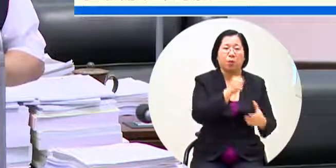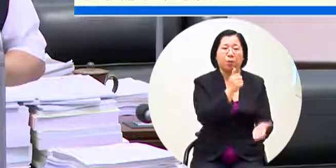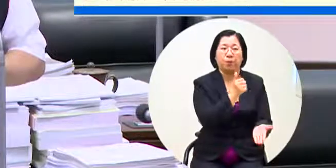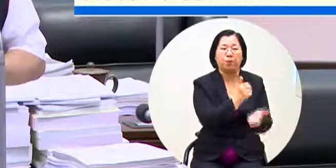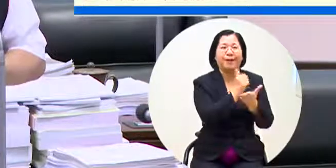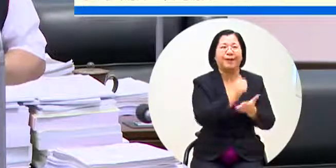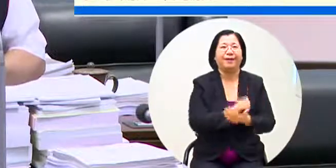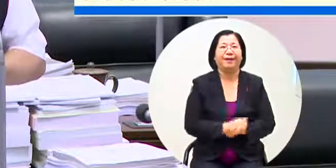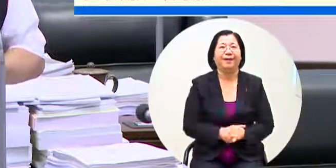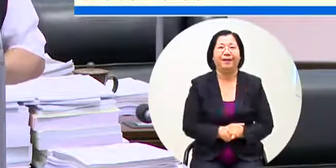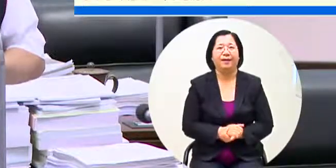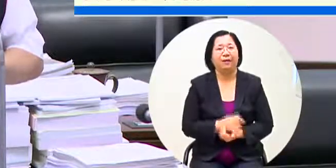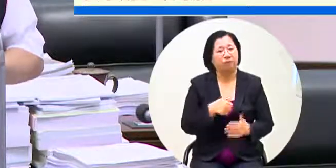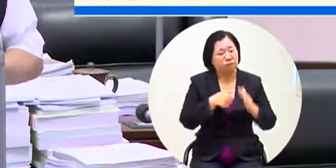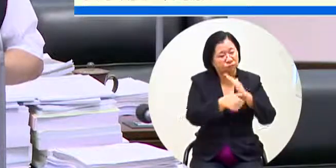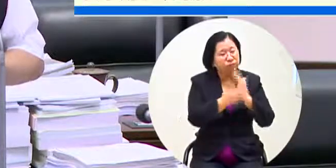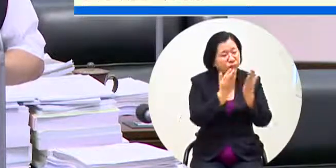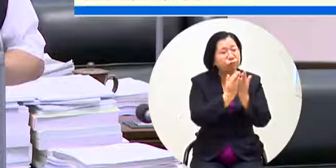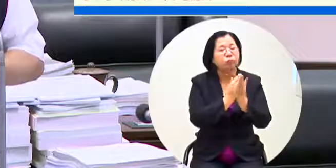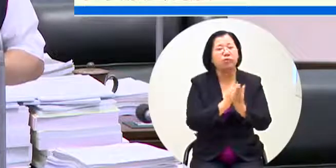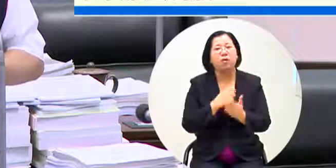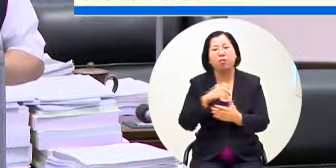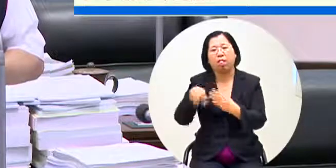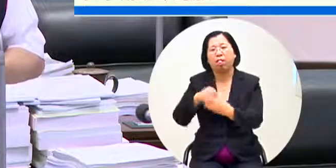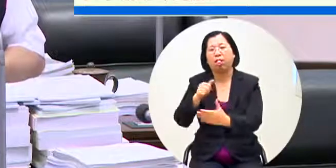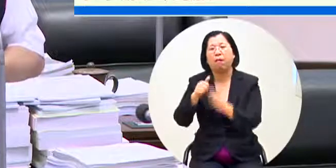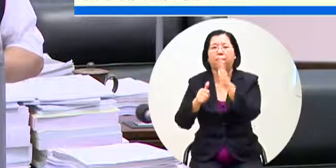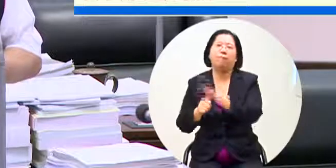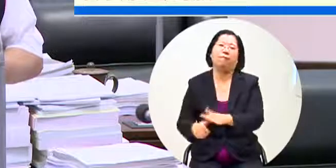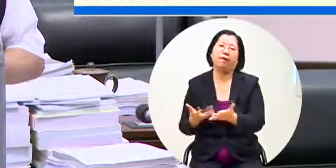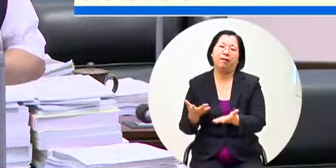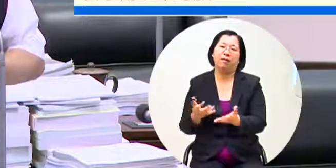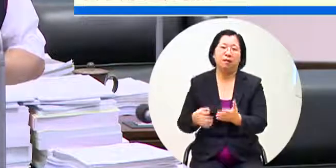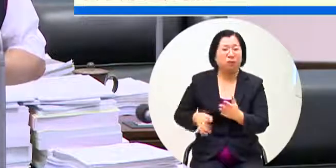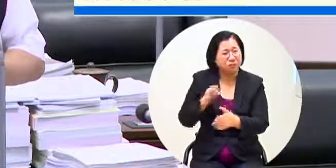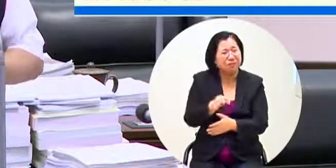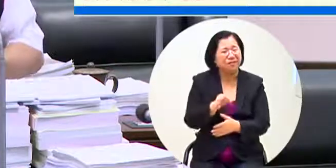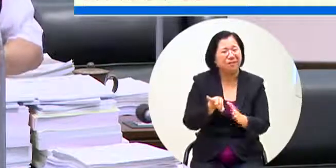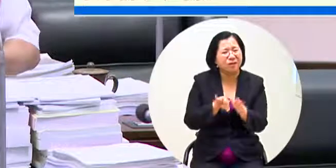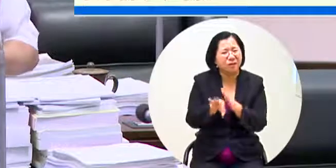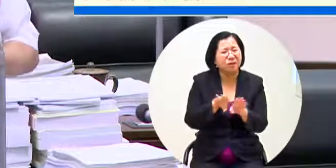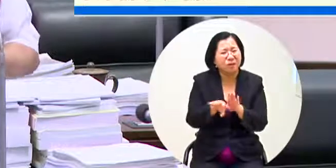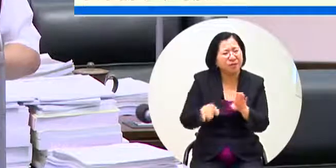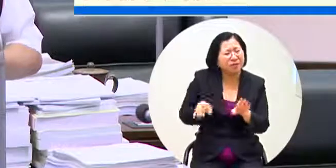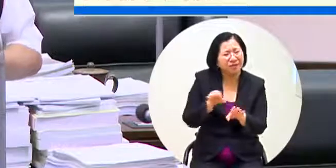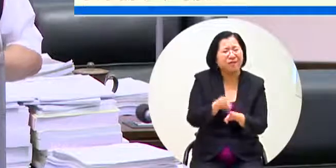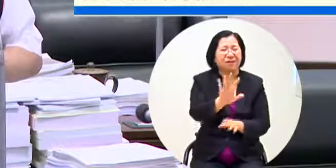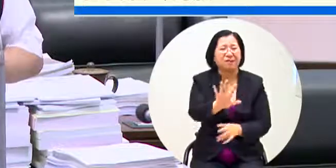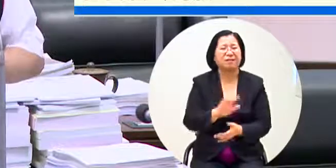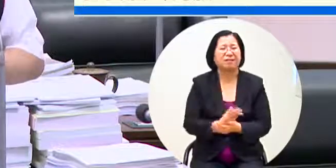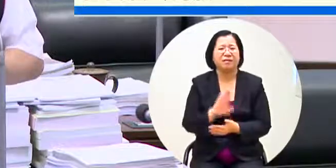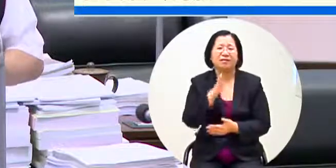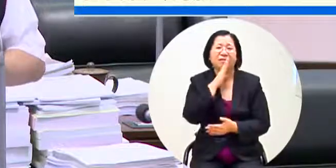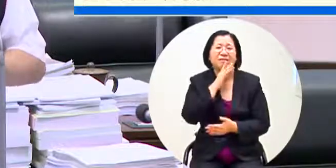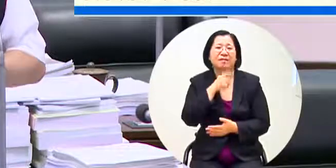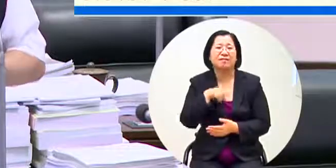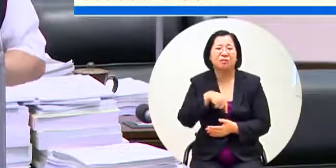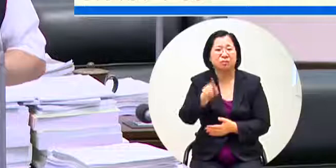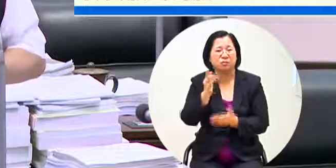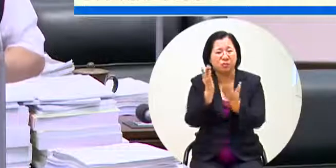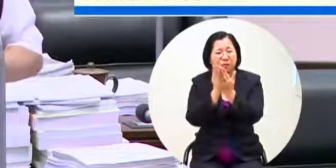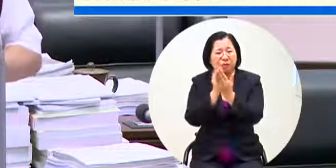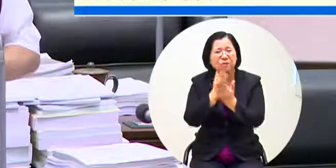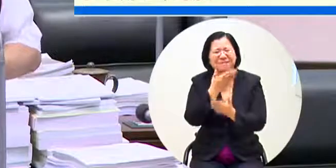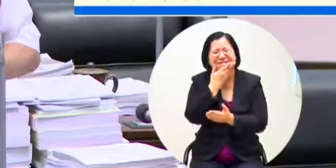抽袂到的，吼伊嘛是有缴税金啊，同款，不过伊爱去读这个私立的，爱付出较侪的